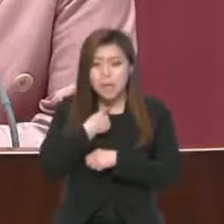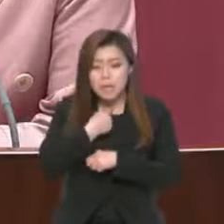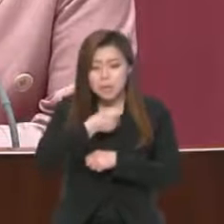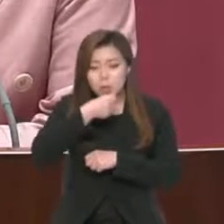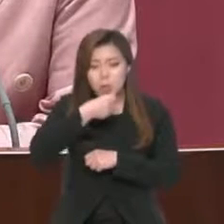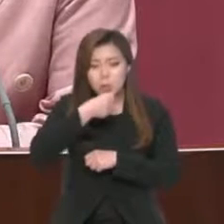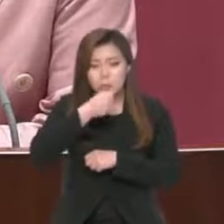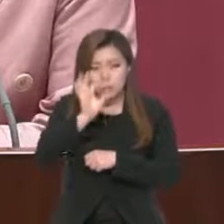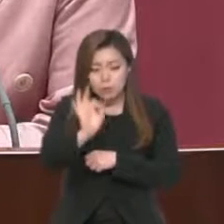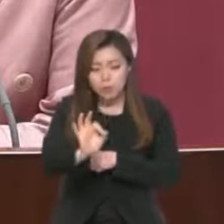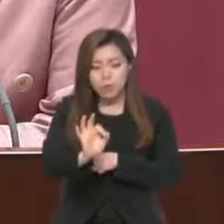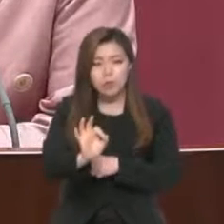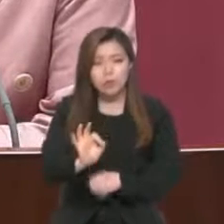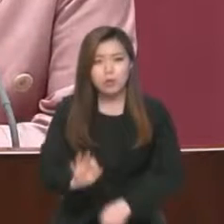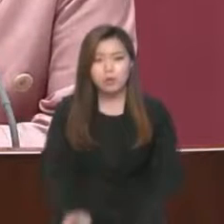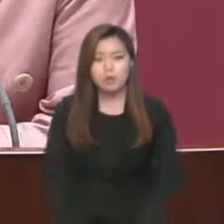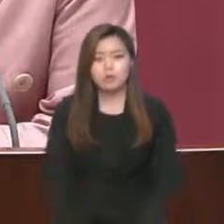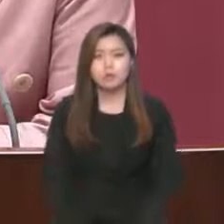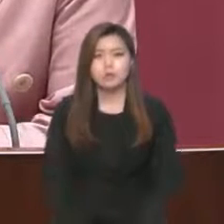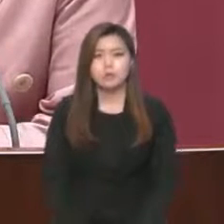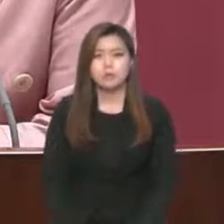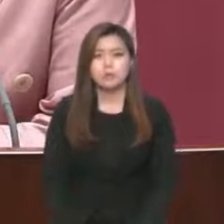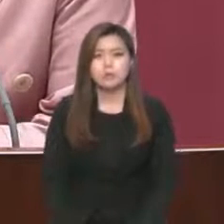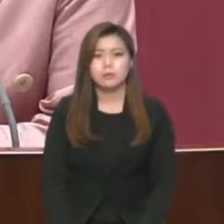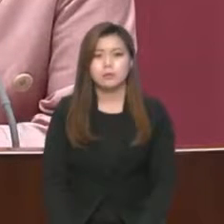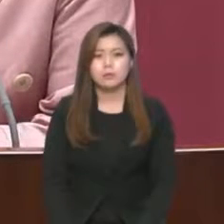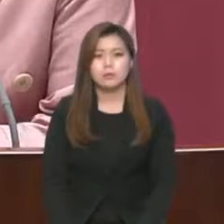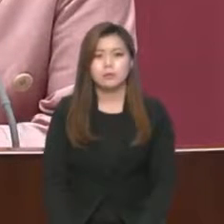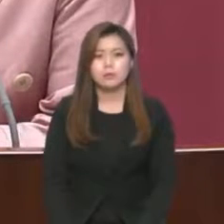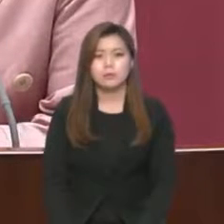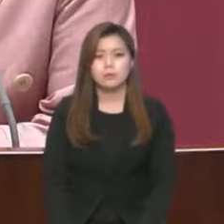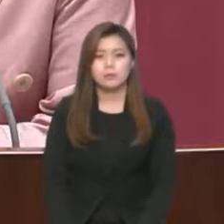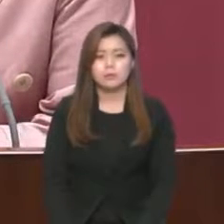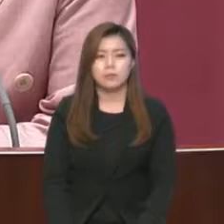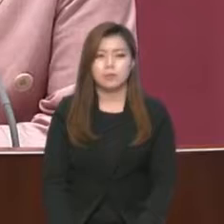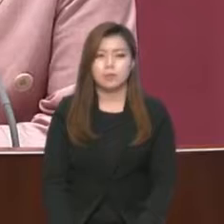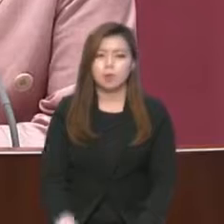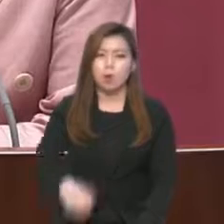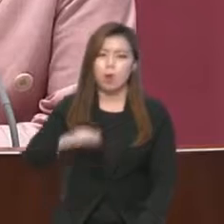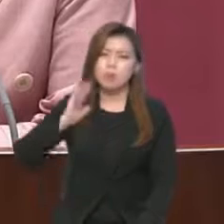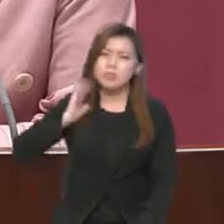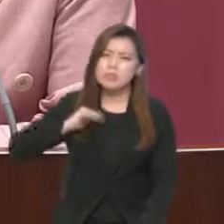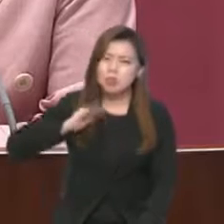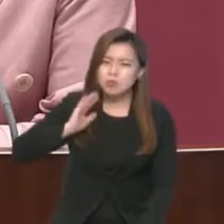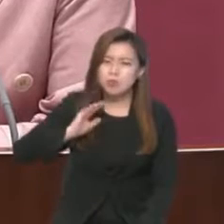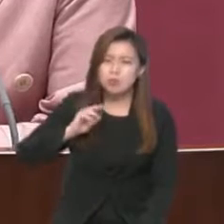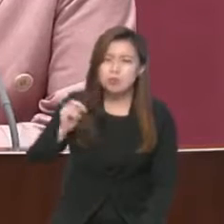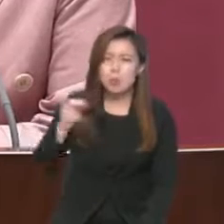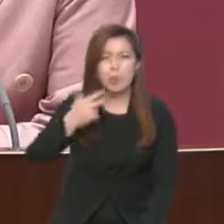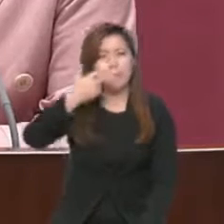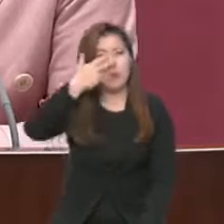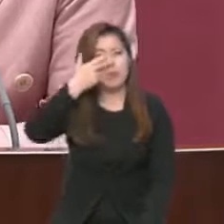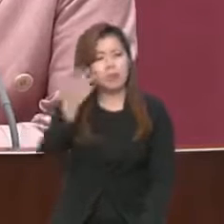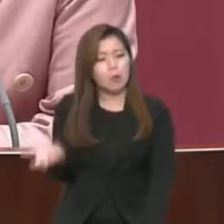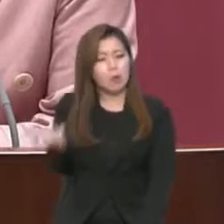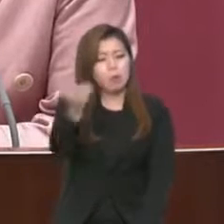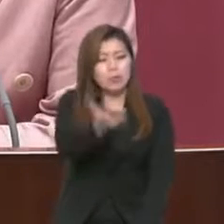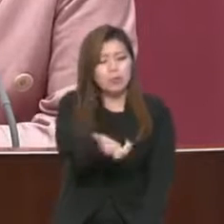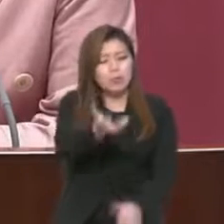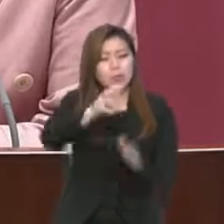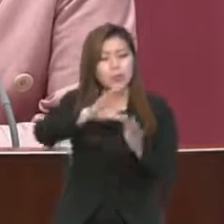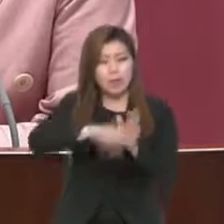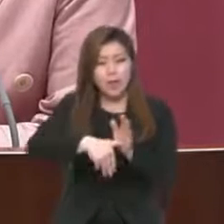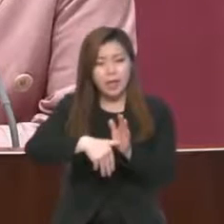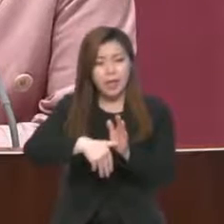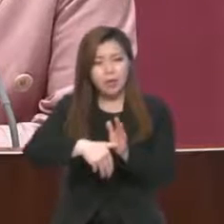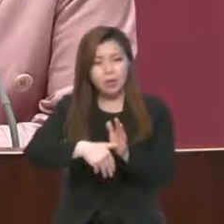보니까 그 의정부나 이런 데서 평택으로 이전을 하면서 한번